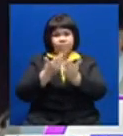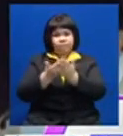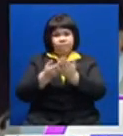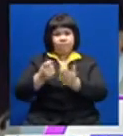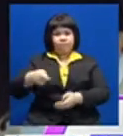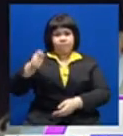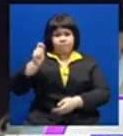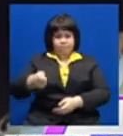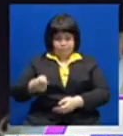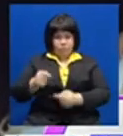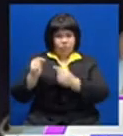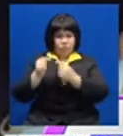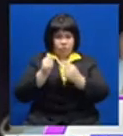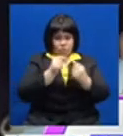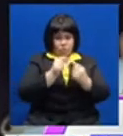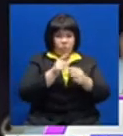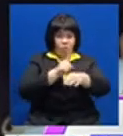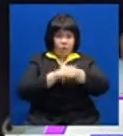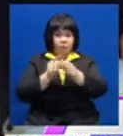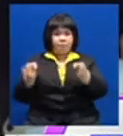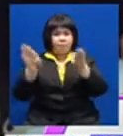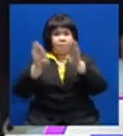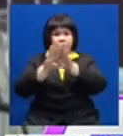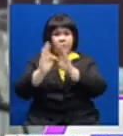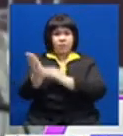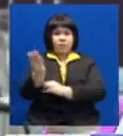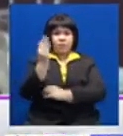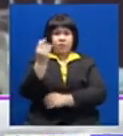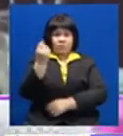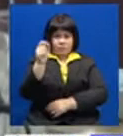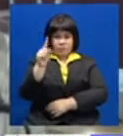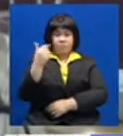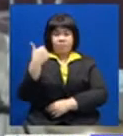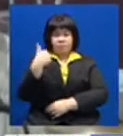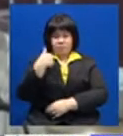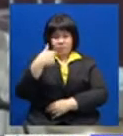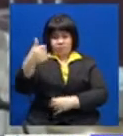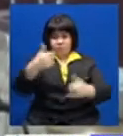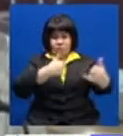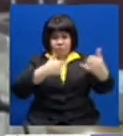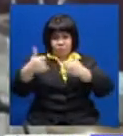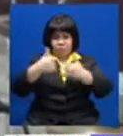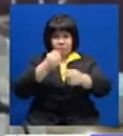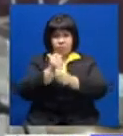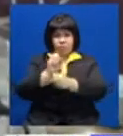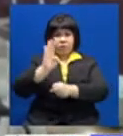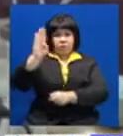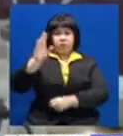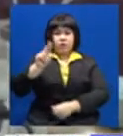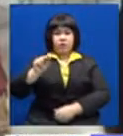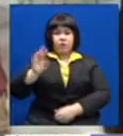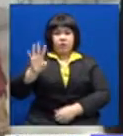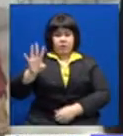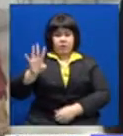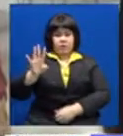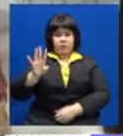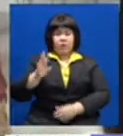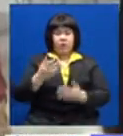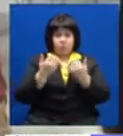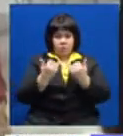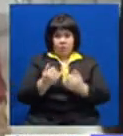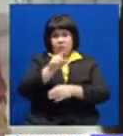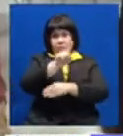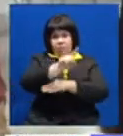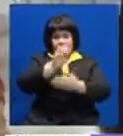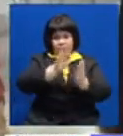จนปิดให้ยื่นซองในเวลา 11:00นมีผู้เข้าร่วมประมูลรวม 34รายกำหนดเปิดซองราคาในช่วง